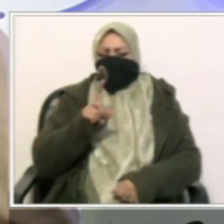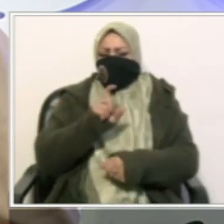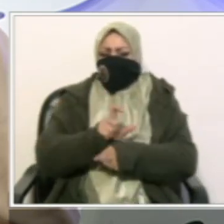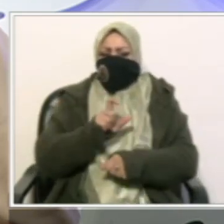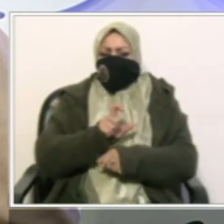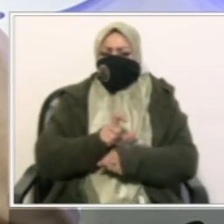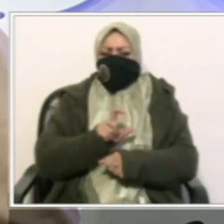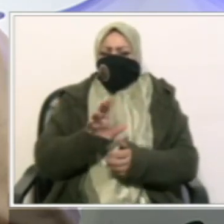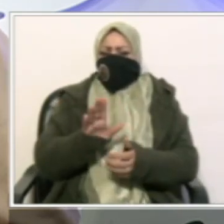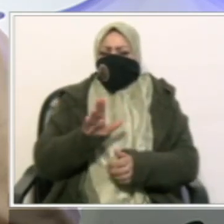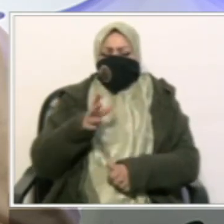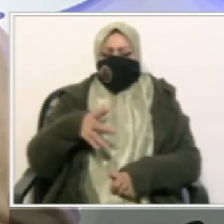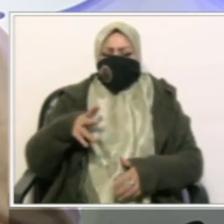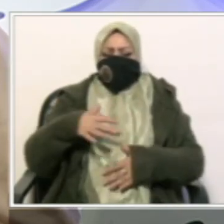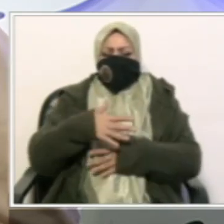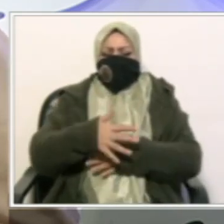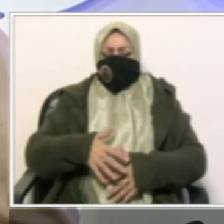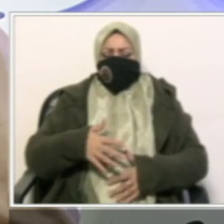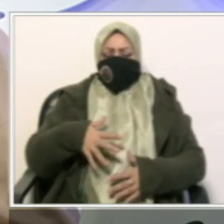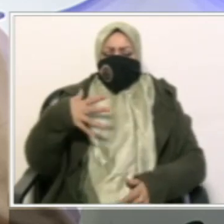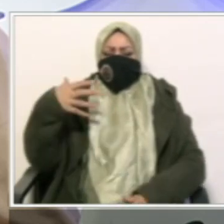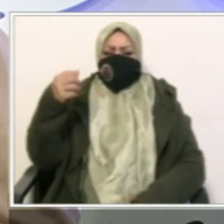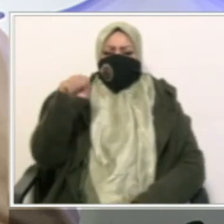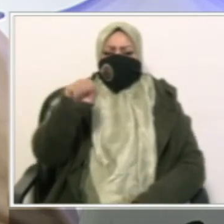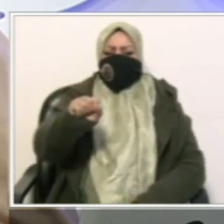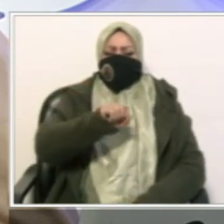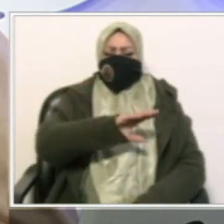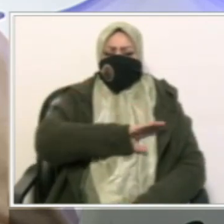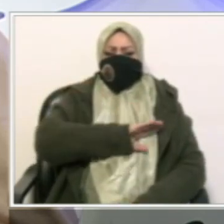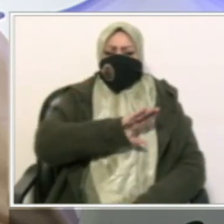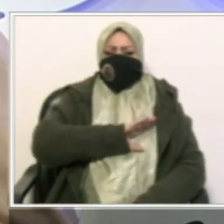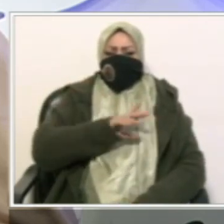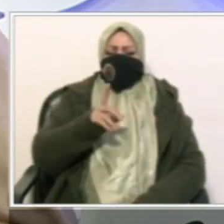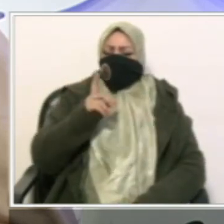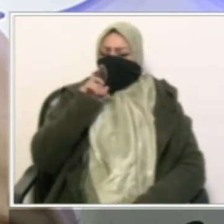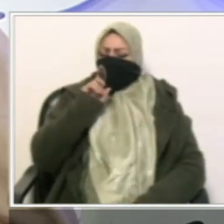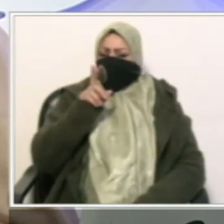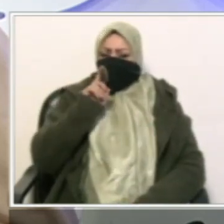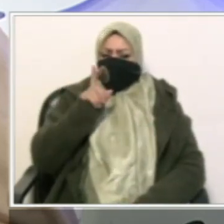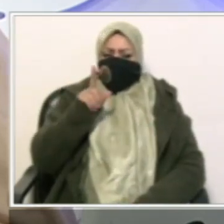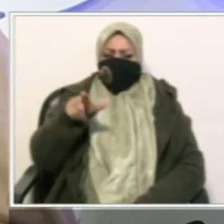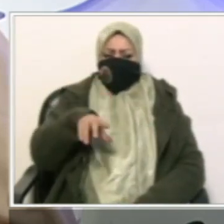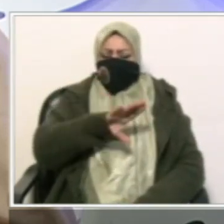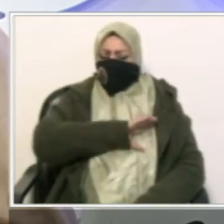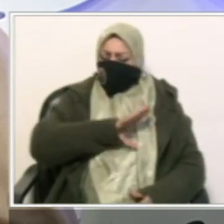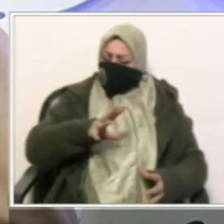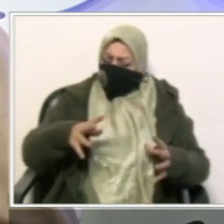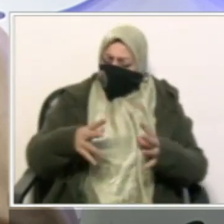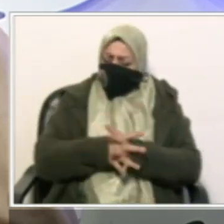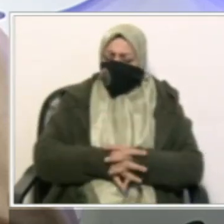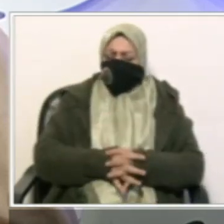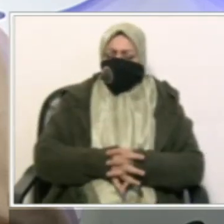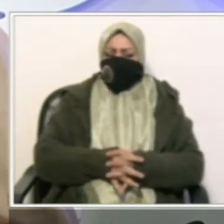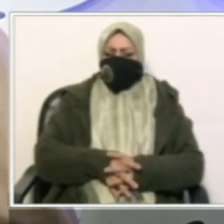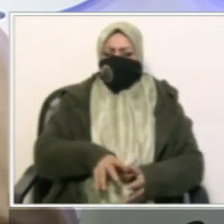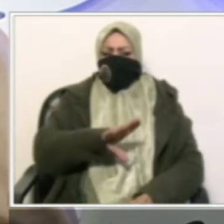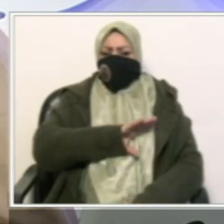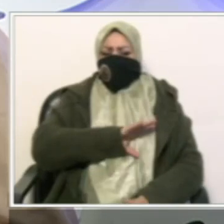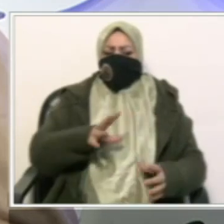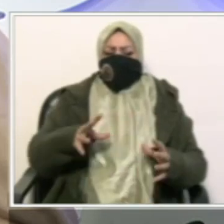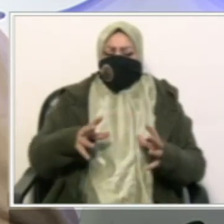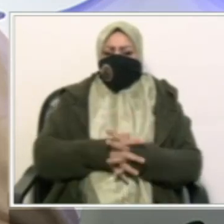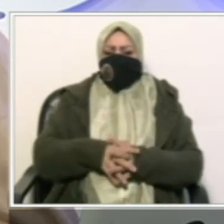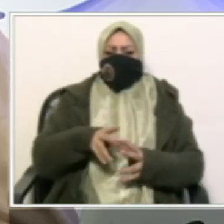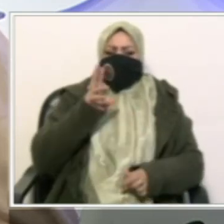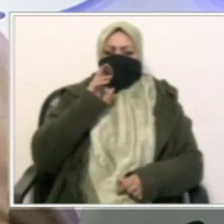لا نبغض أي عسكري، العسكري رجل منا، وأنا ما أحببت العسكرية إلا بعد أن خضناها الآن. أنا والله يعني أكون